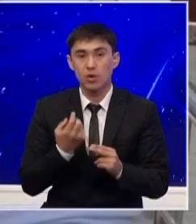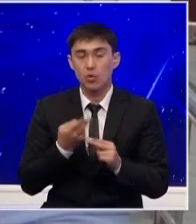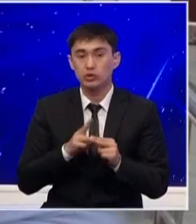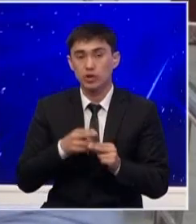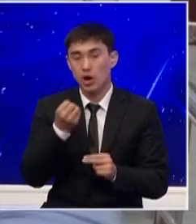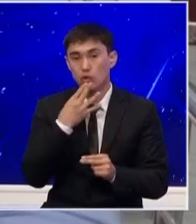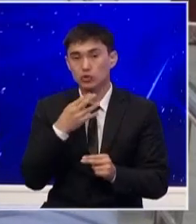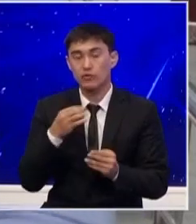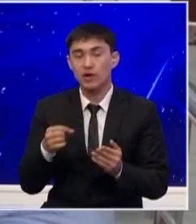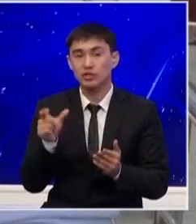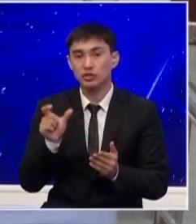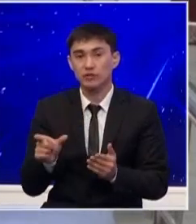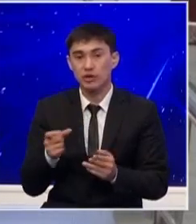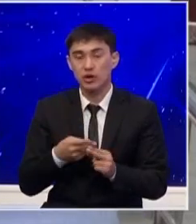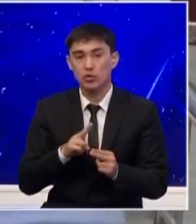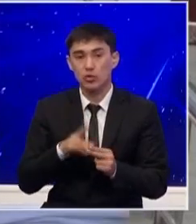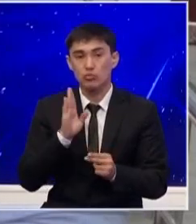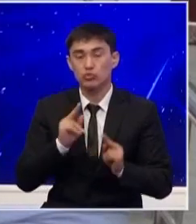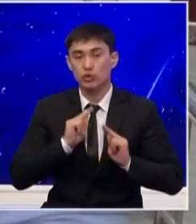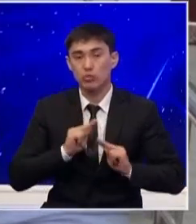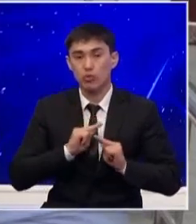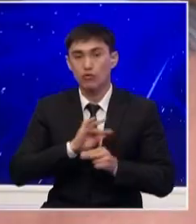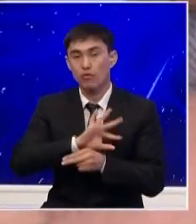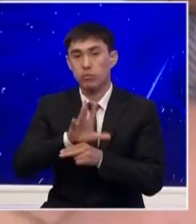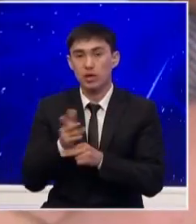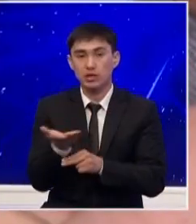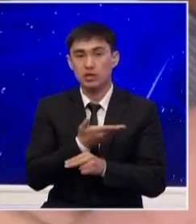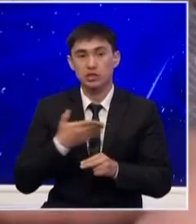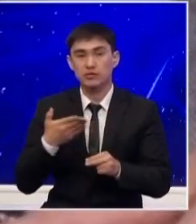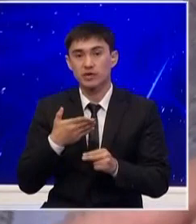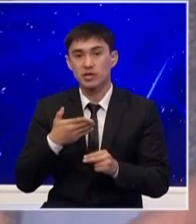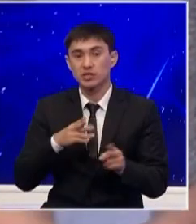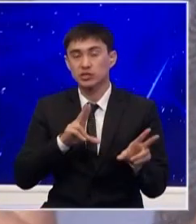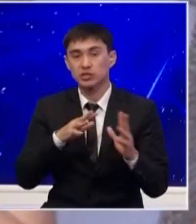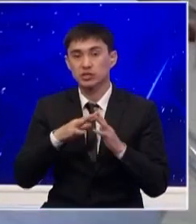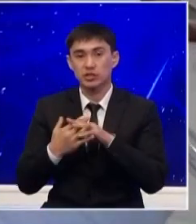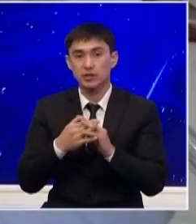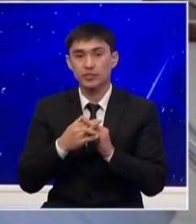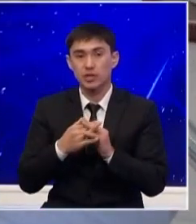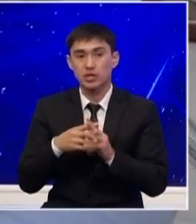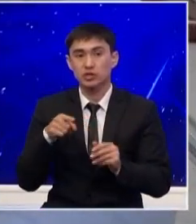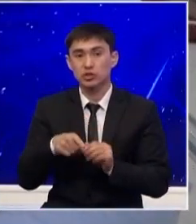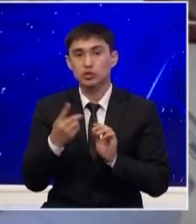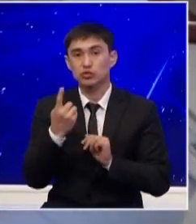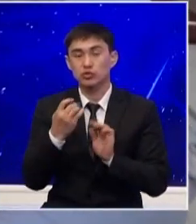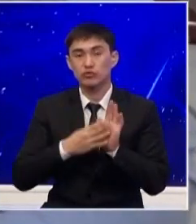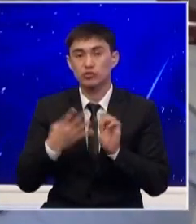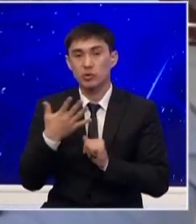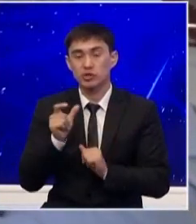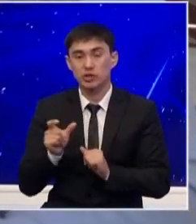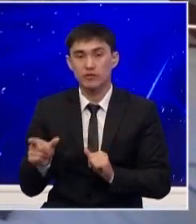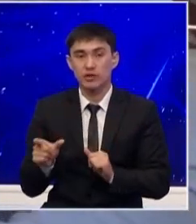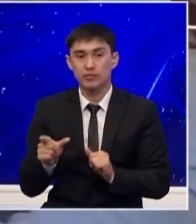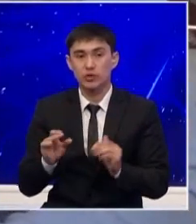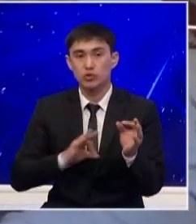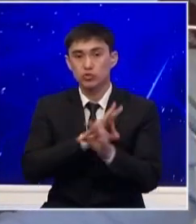очень хорошего кандидата, который будет работать во благо нашего села. 1195 человек.